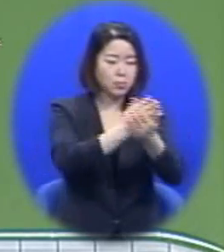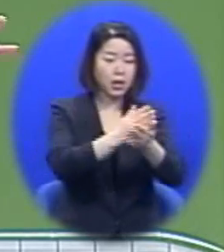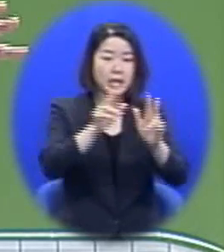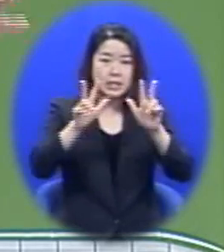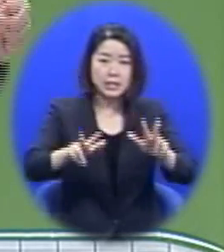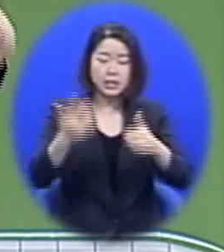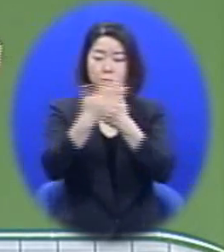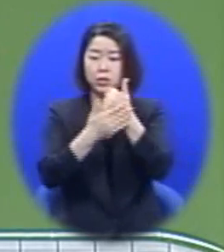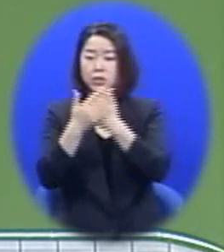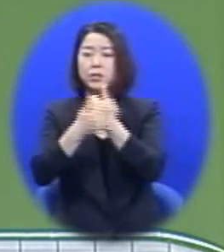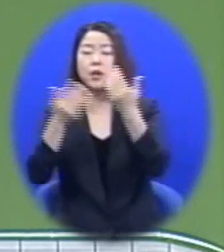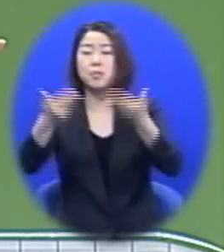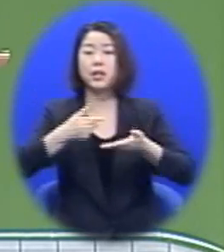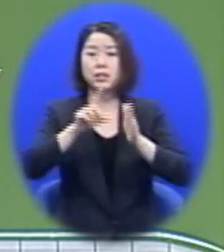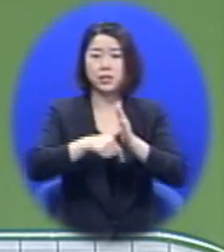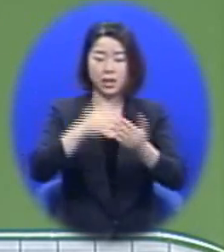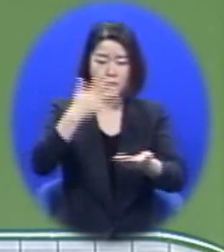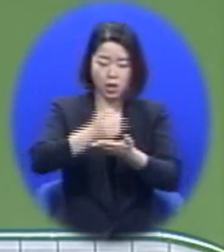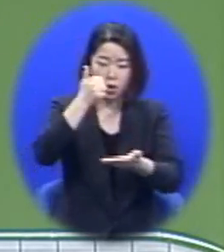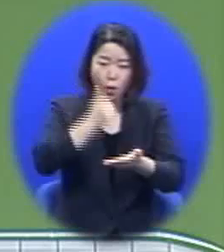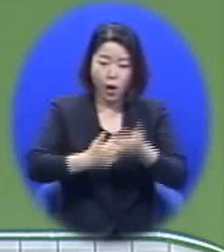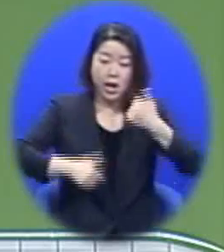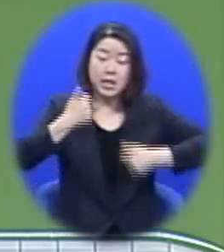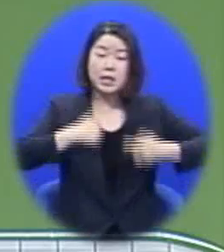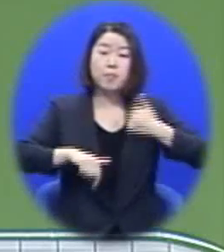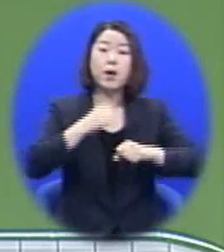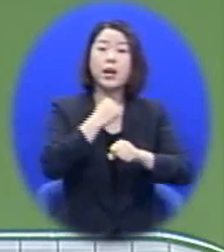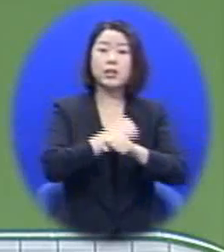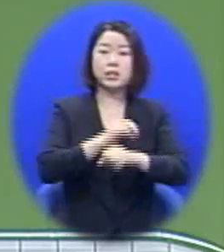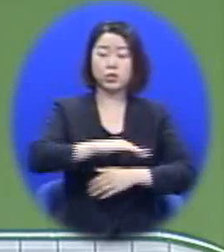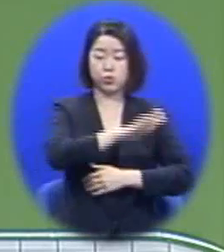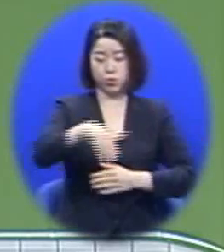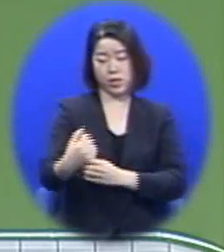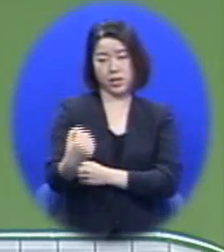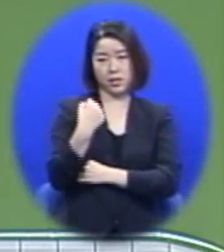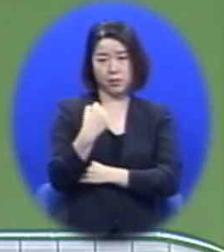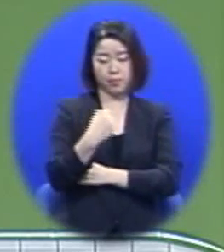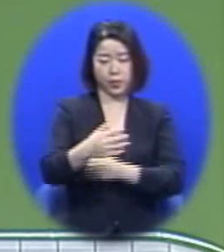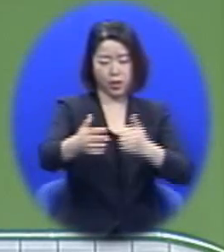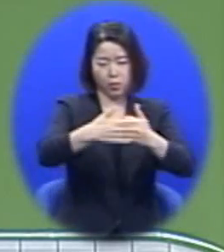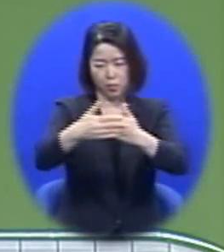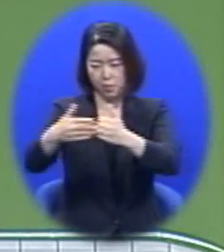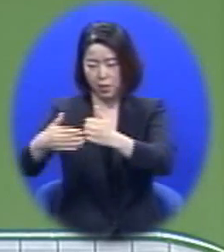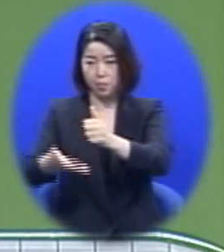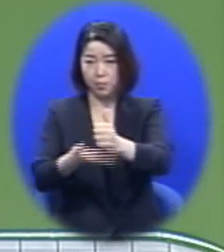여호와를 기뻐하는 게 우리의 힘이야. 그렇게 이스라엘 백성들을 다독거려야 했을 정도.